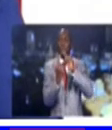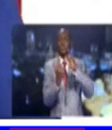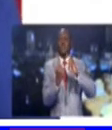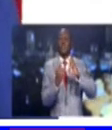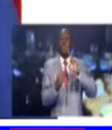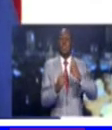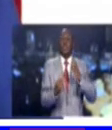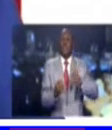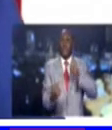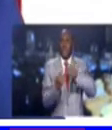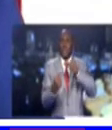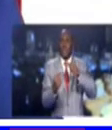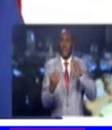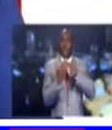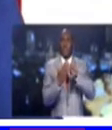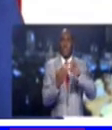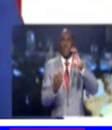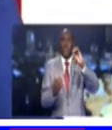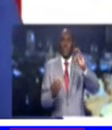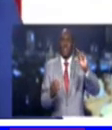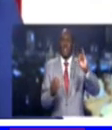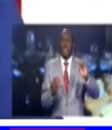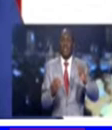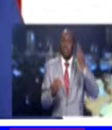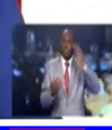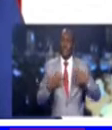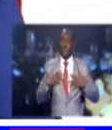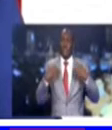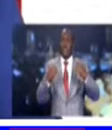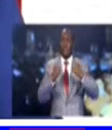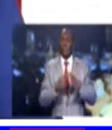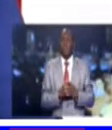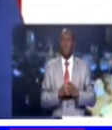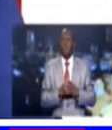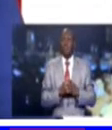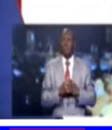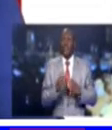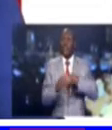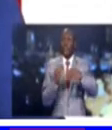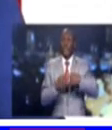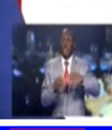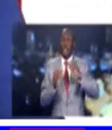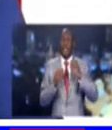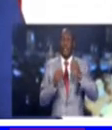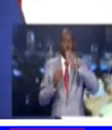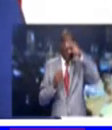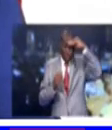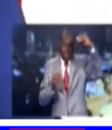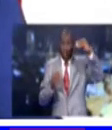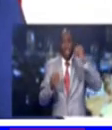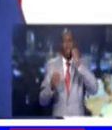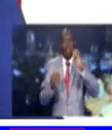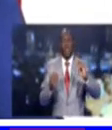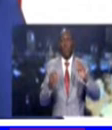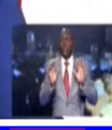contre le coc u19 pour notre salut à tous ces braves hommes et femmes je